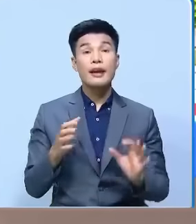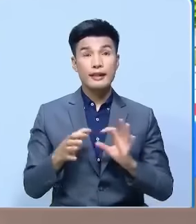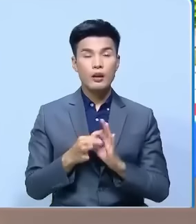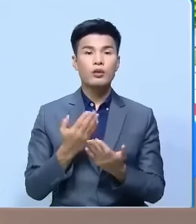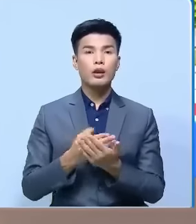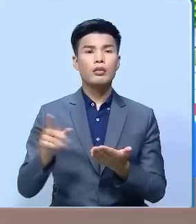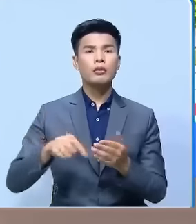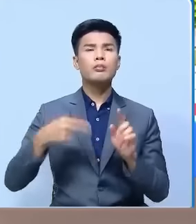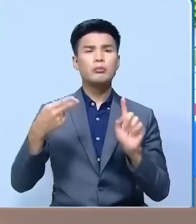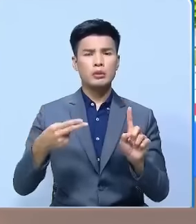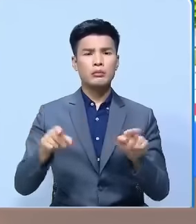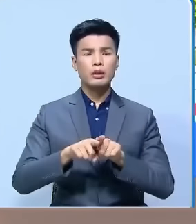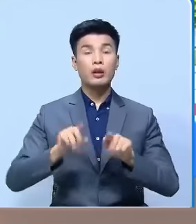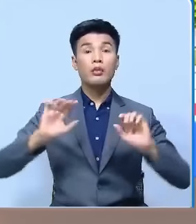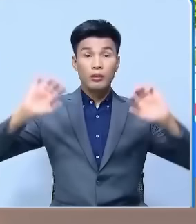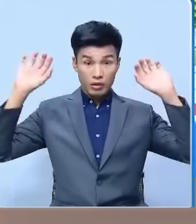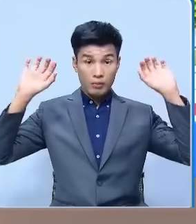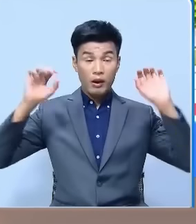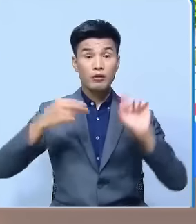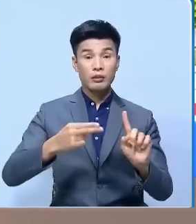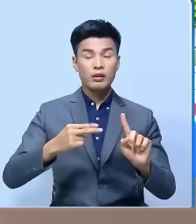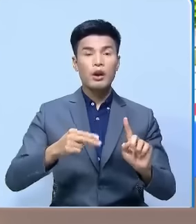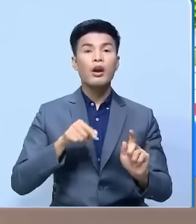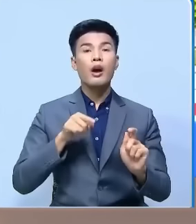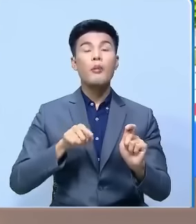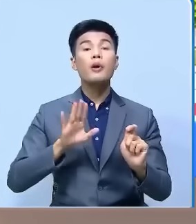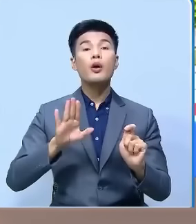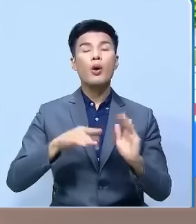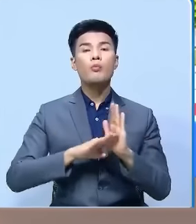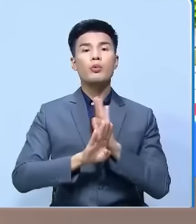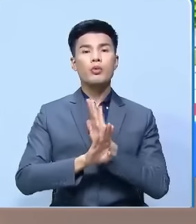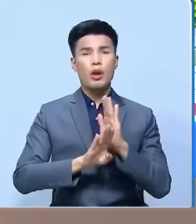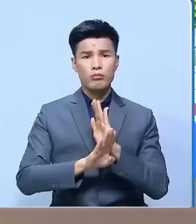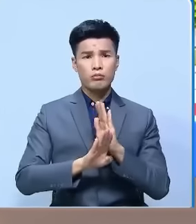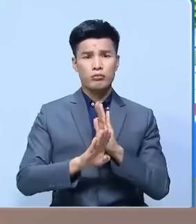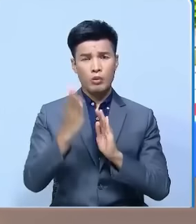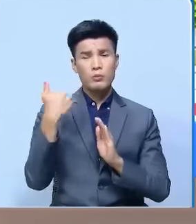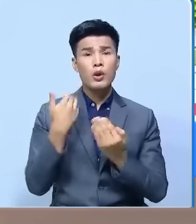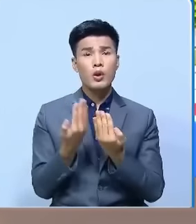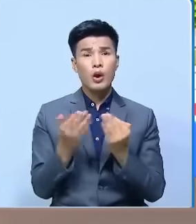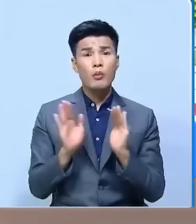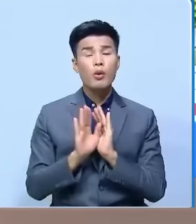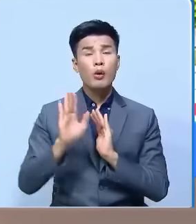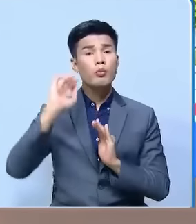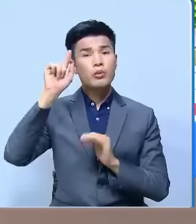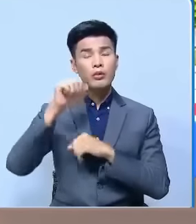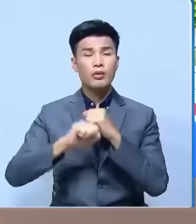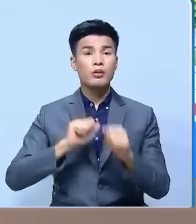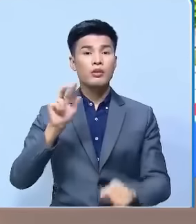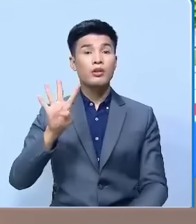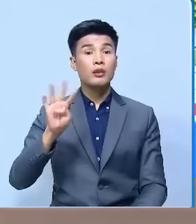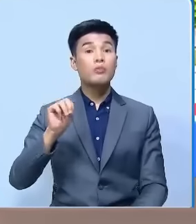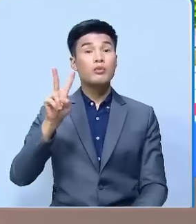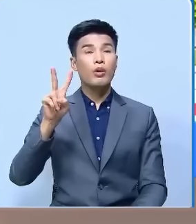10,000บาทโครงการกระตุ้นเศรษฐกิจนะคะที่อำเภอลำปลายมาศจังหวัดบุรีรัมย์ปรากฏว่ามีครอบครัวของหญิงอายุ10